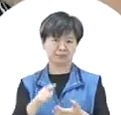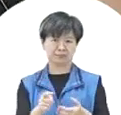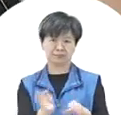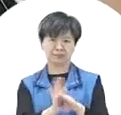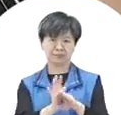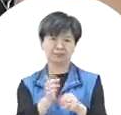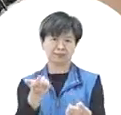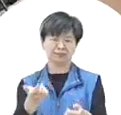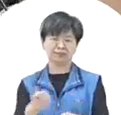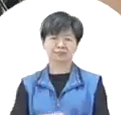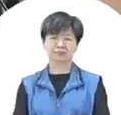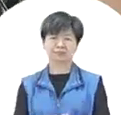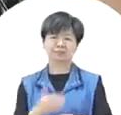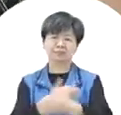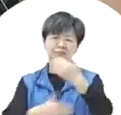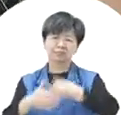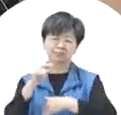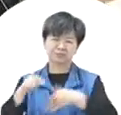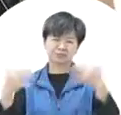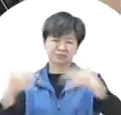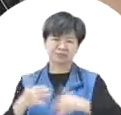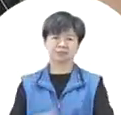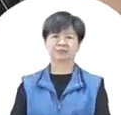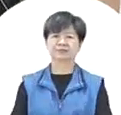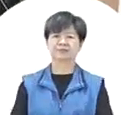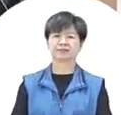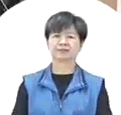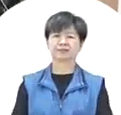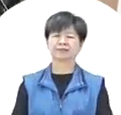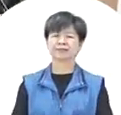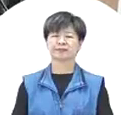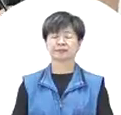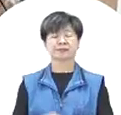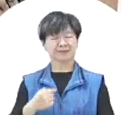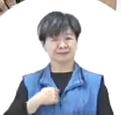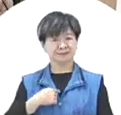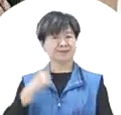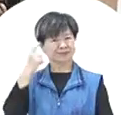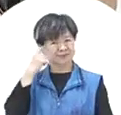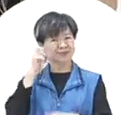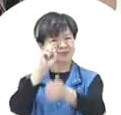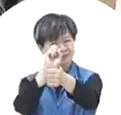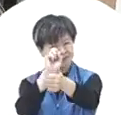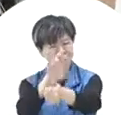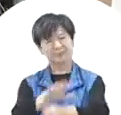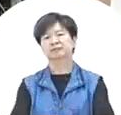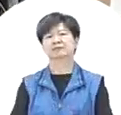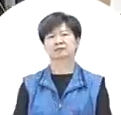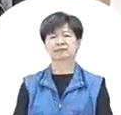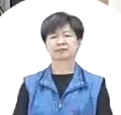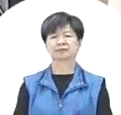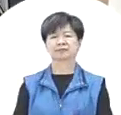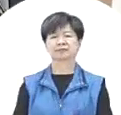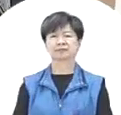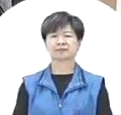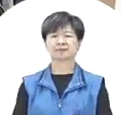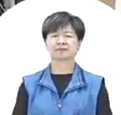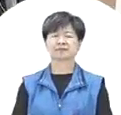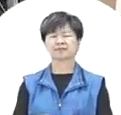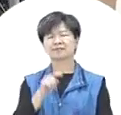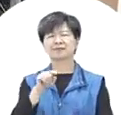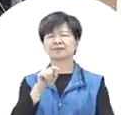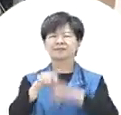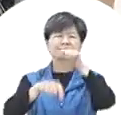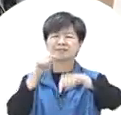说交通的？ 不是我的意思说交通，对我的，因为我的意思是说，市长 你 刚刚 没 有，我知道市长不会欺负我啦。我的意思是